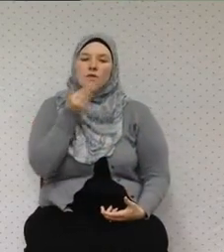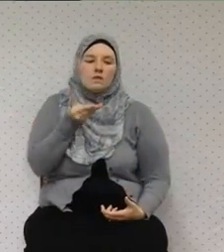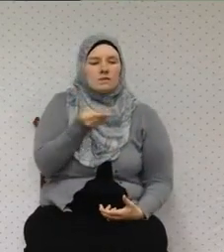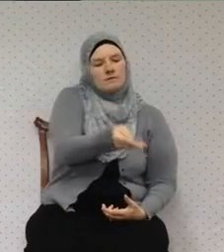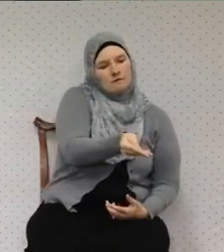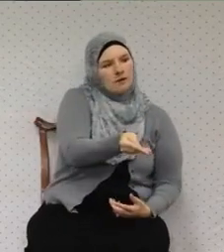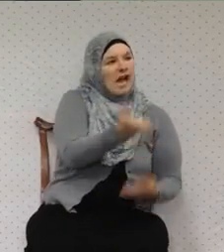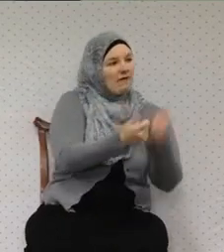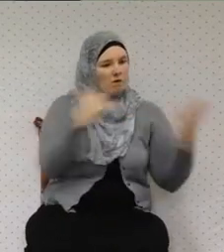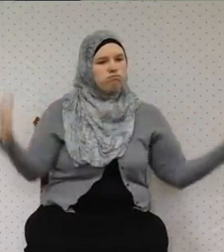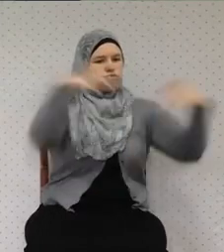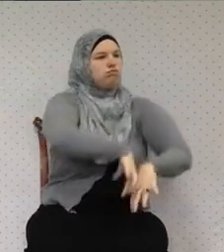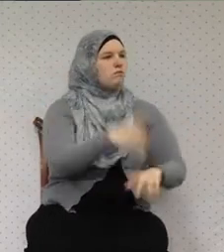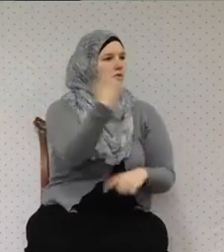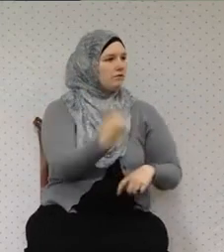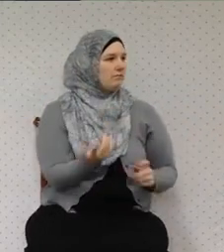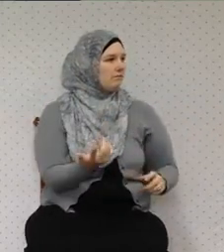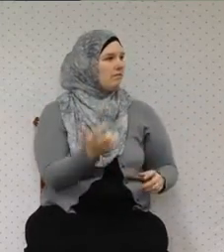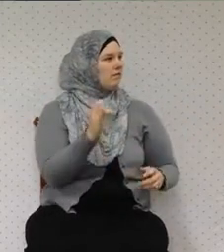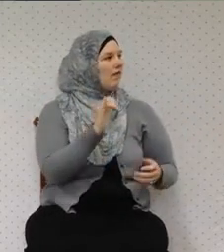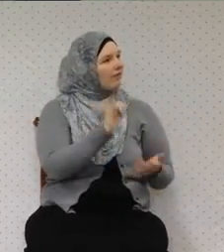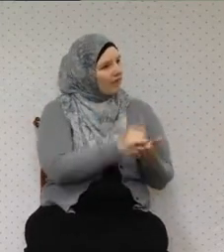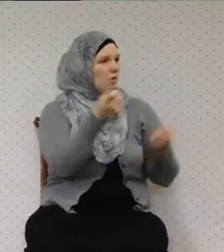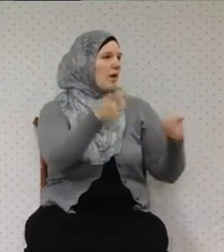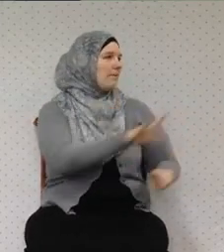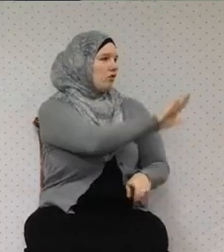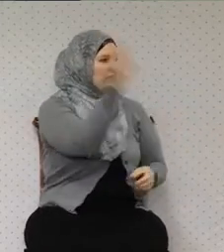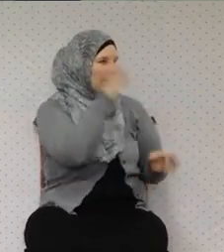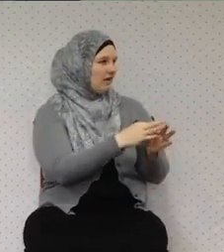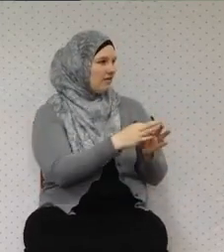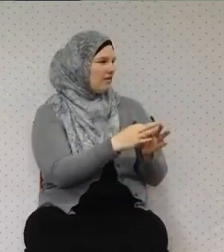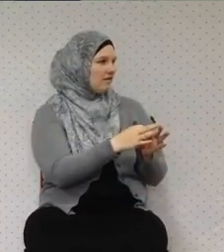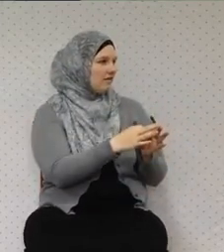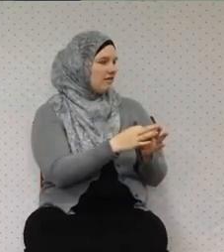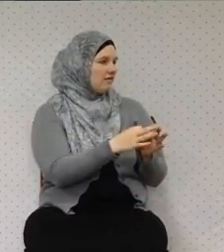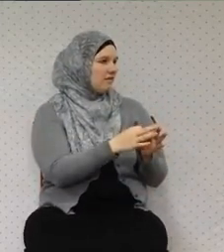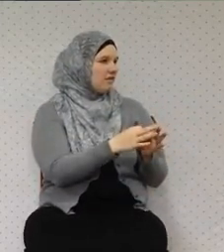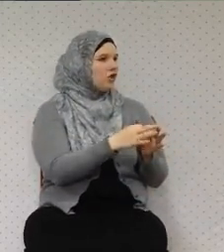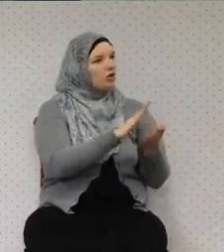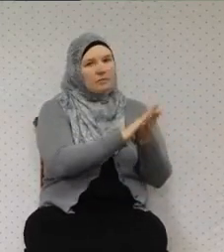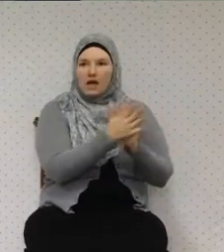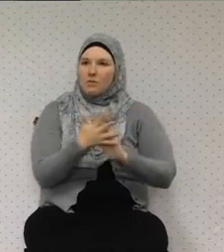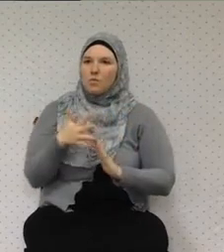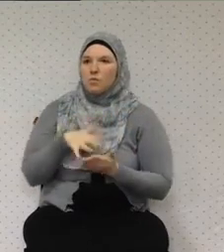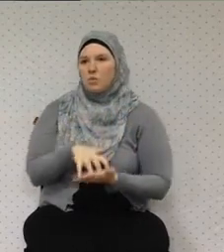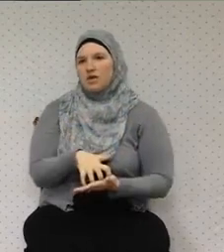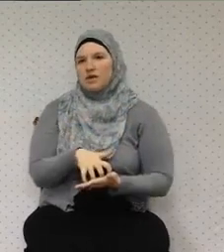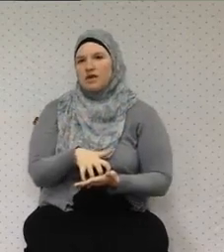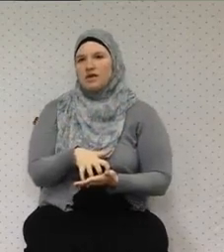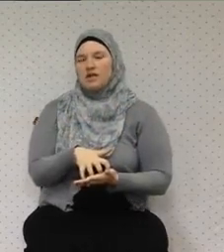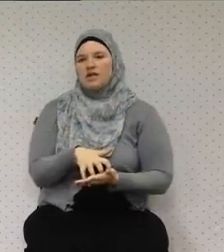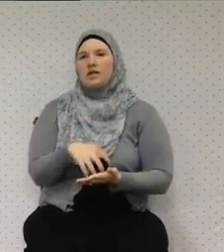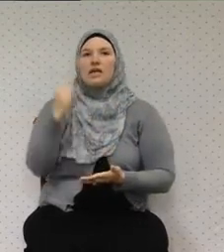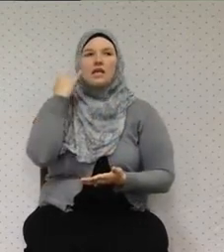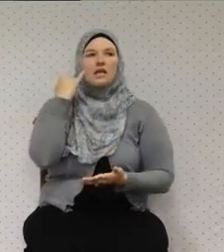مِنْ قِلَّةٍ نَحْنُ يَا رَسُولَ اللَّهِ. Are we then a few, so we'll become vulnerable? He says, no, you